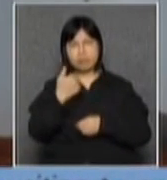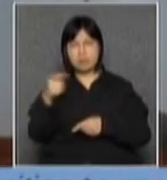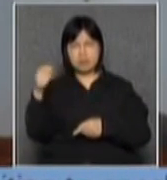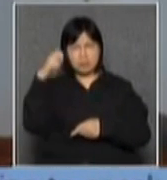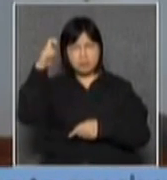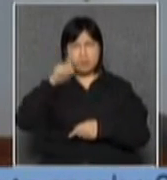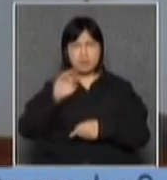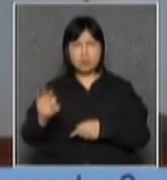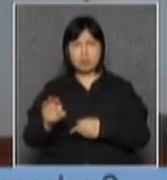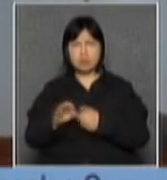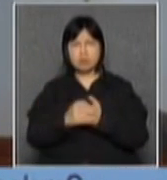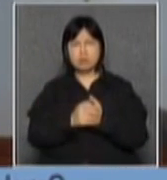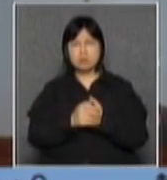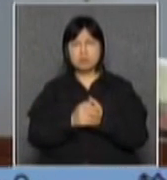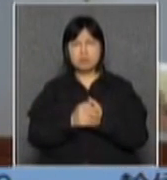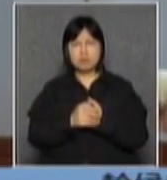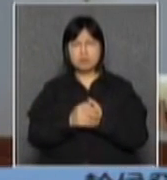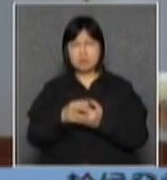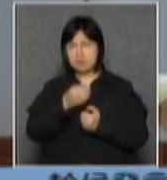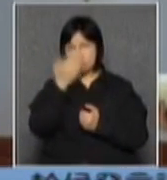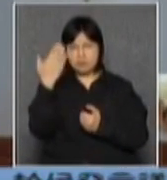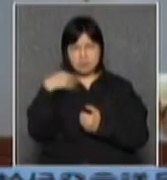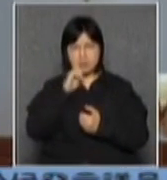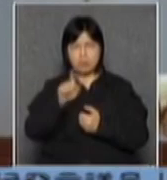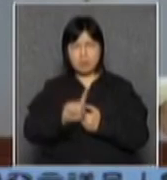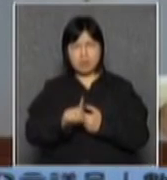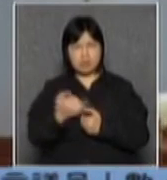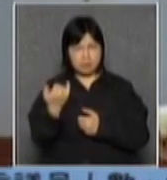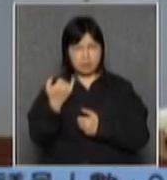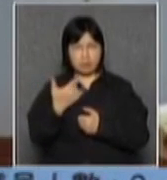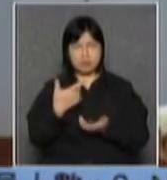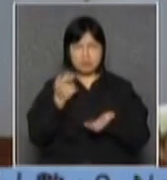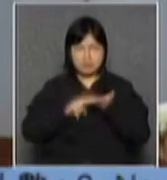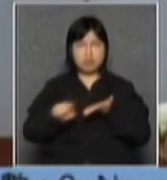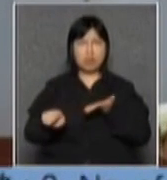咧？係咪唔記得咗佢以前講乜嘢呢？我